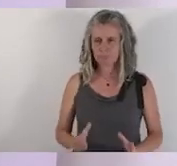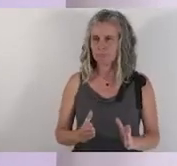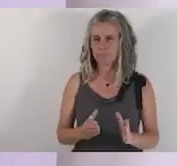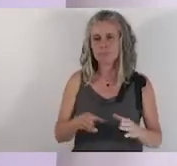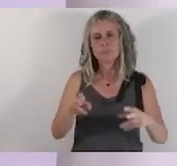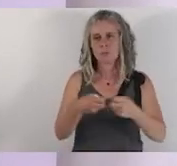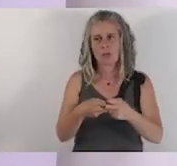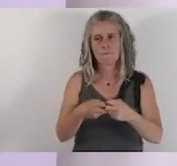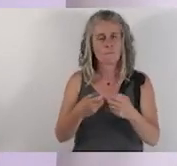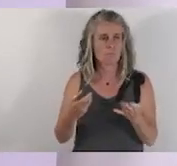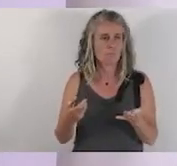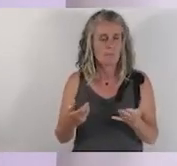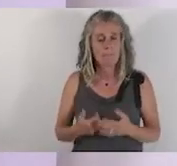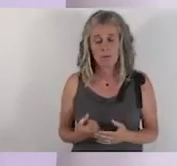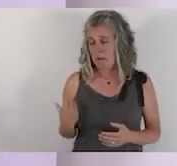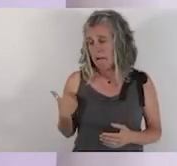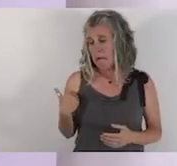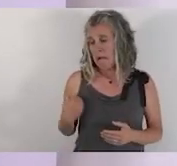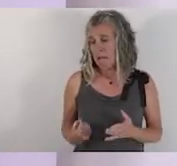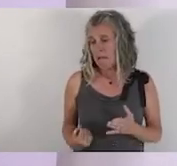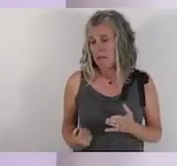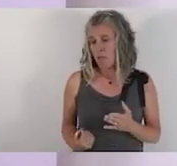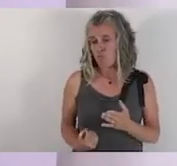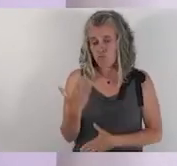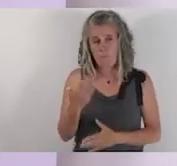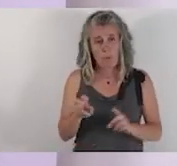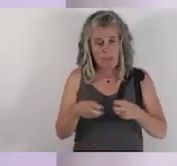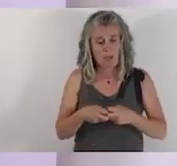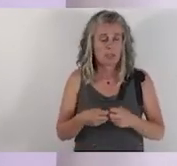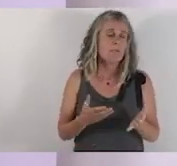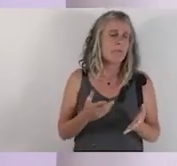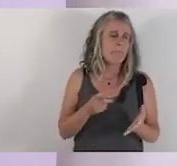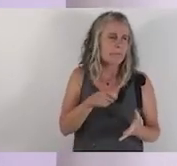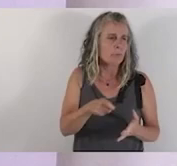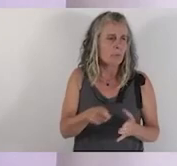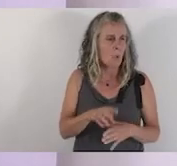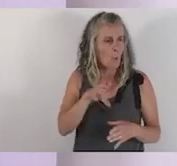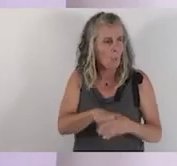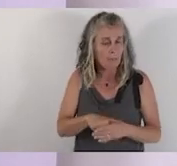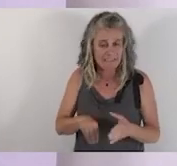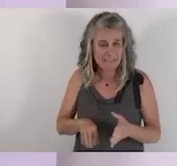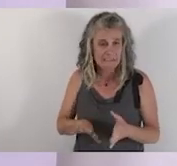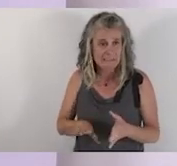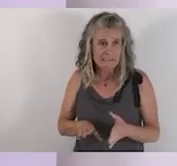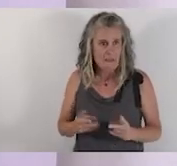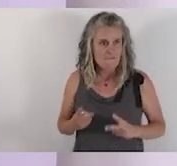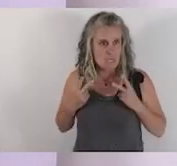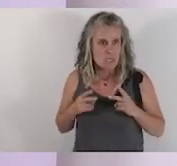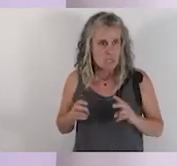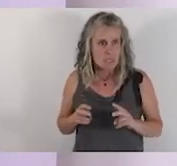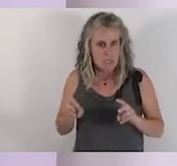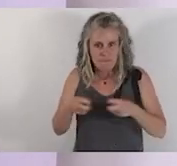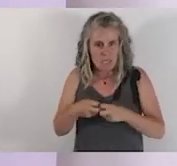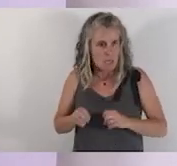place. Là, les nouveaux tarifs prennent en compte évidemment l'inflation, l'inflation des salaires des animateurs, mais aussi évidemment l'inflation des fluides.